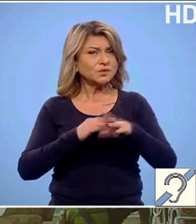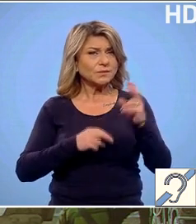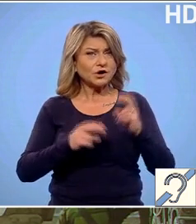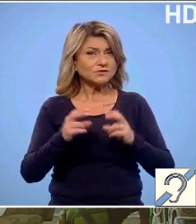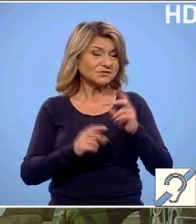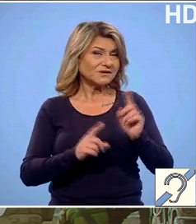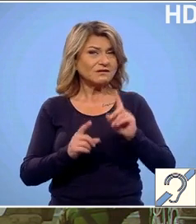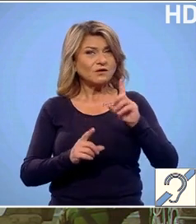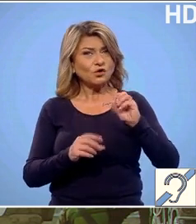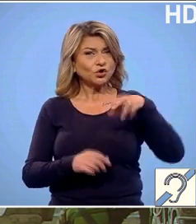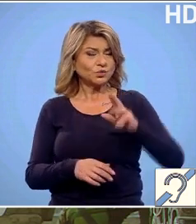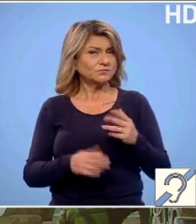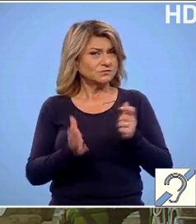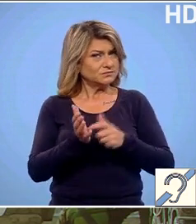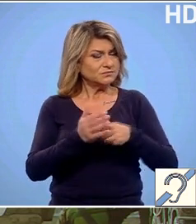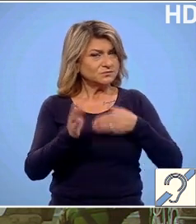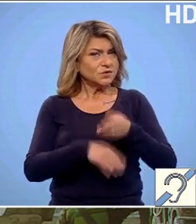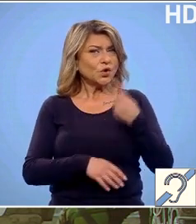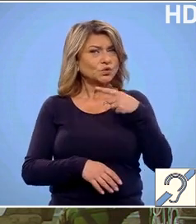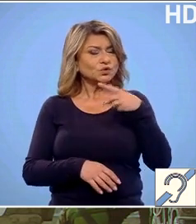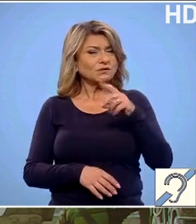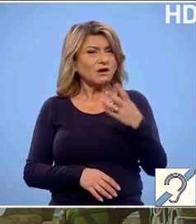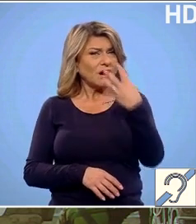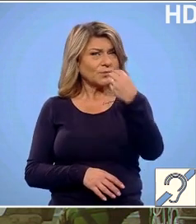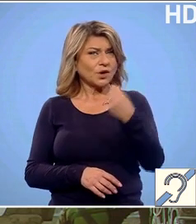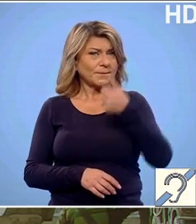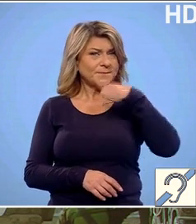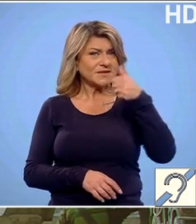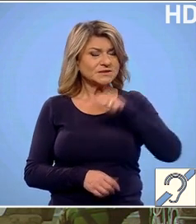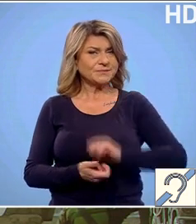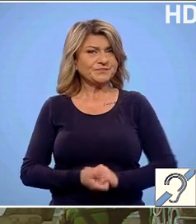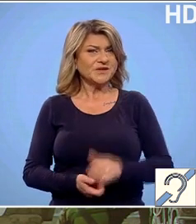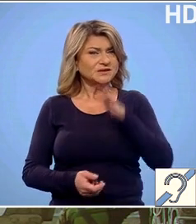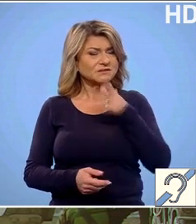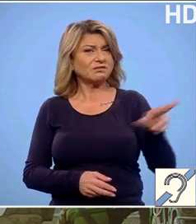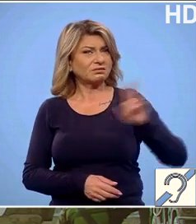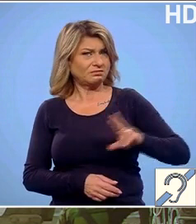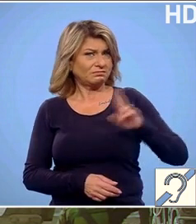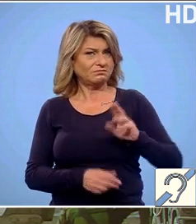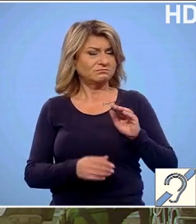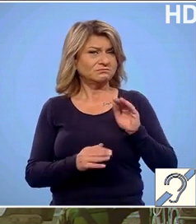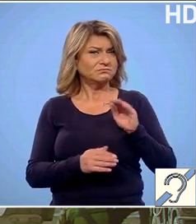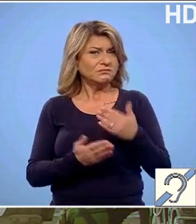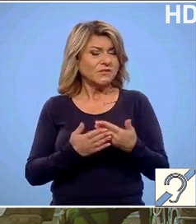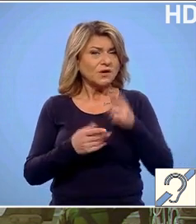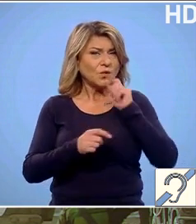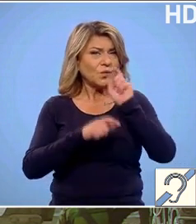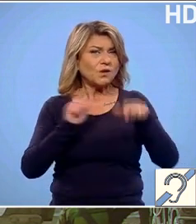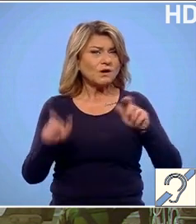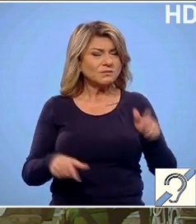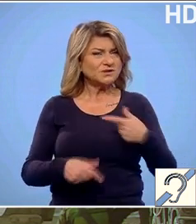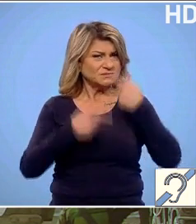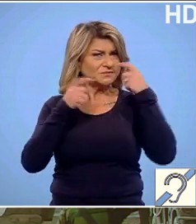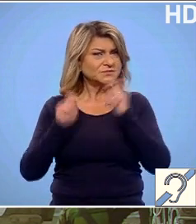chiar dacă ONU a cerut intrarea a 100 de camioane pe zi. Israelul și-a repetat apelurile pentru ca oamenii să